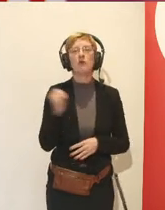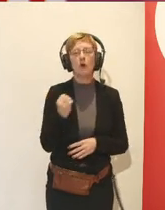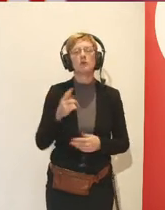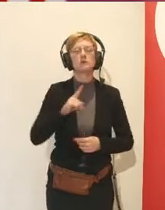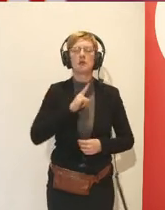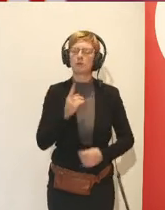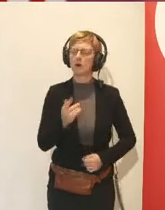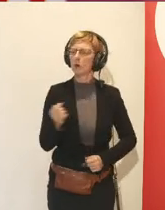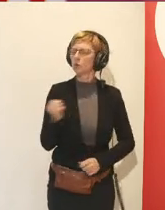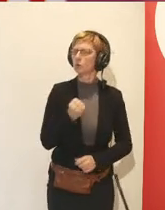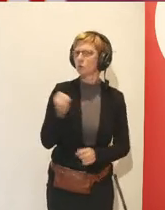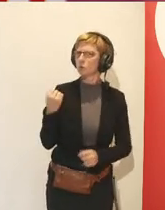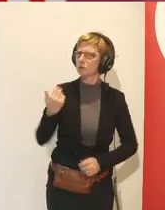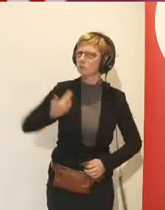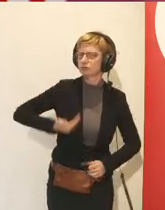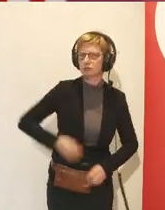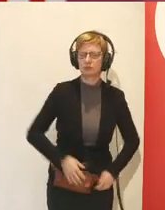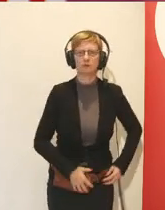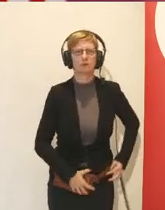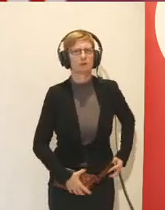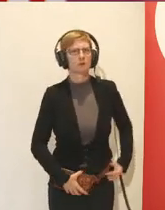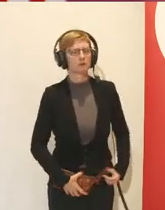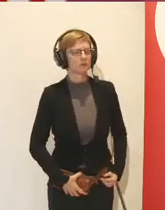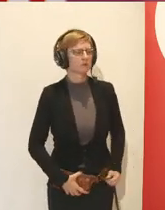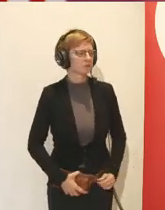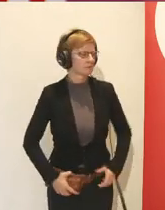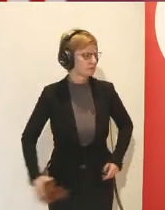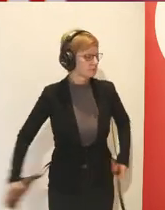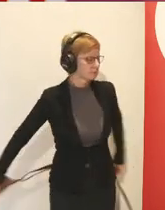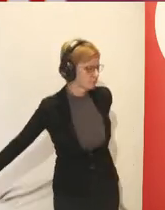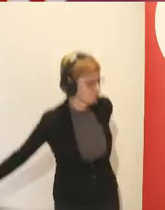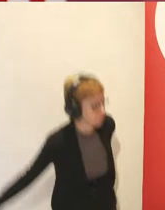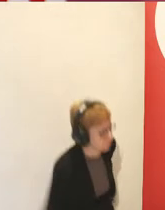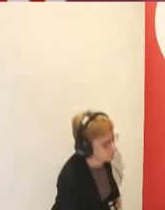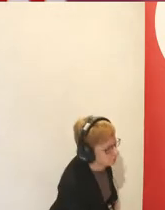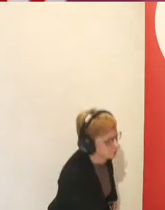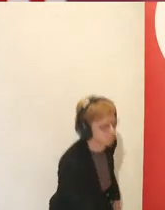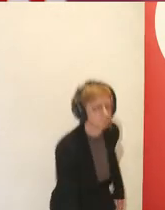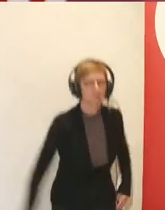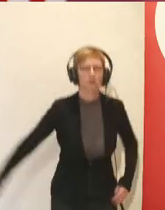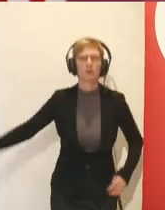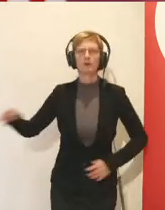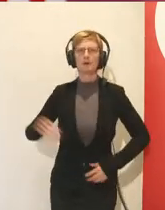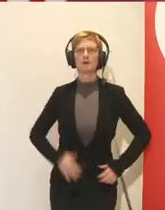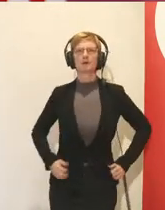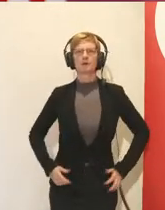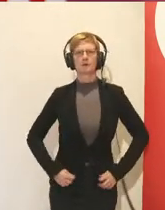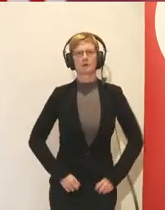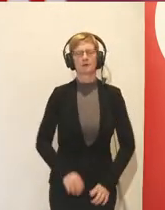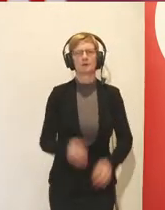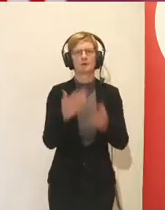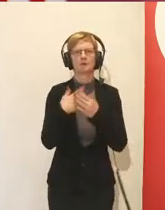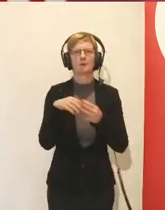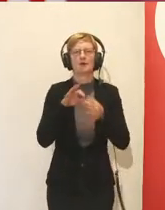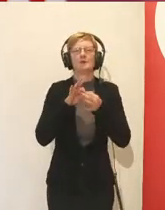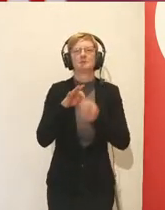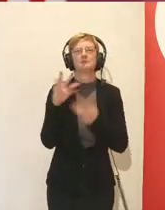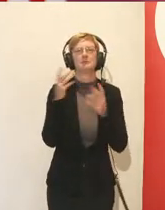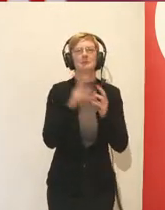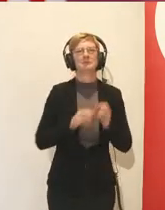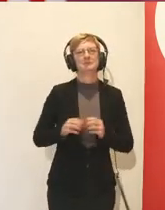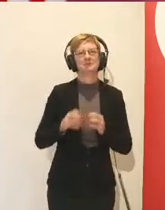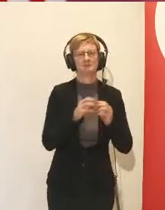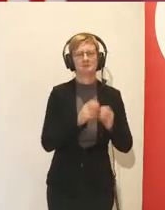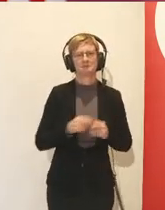bewegt auch in den letzten wochen sehr bewegt hat aber die notwendigkeit über verschwörungstheorien über die frage auch zu reden